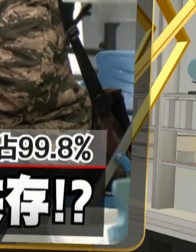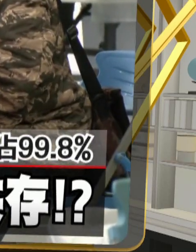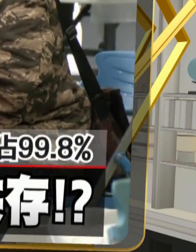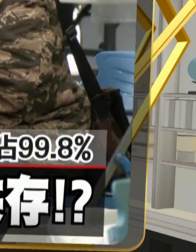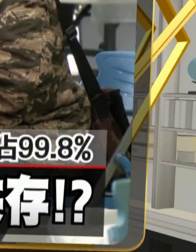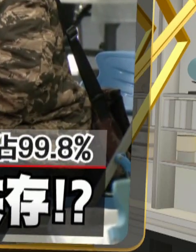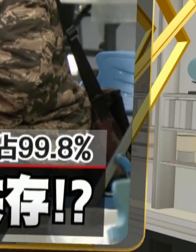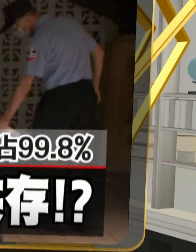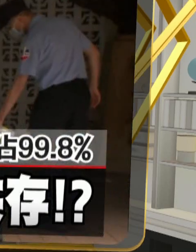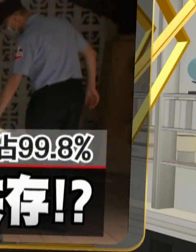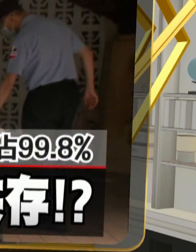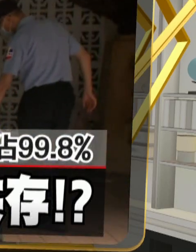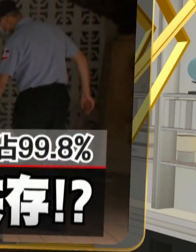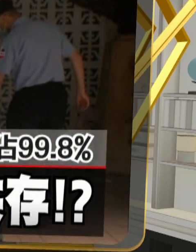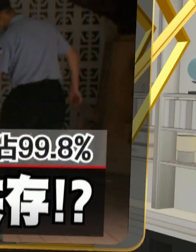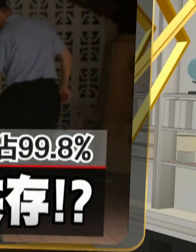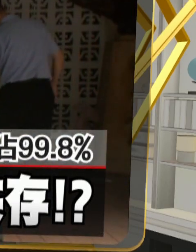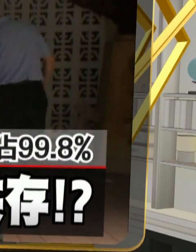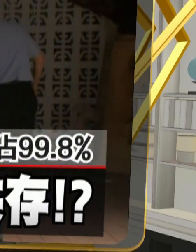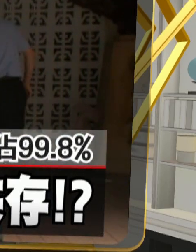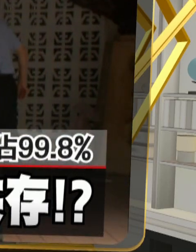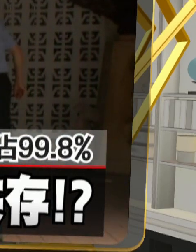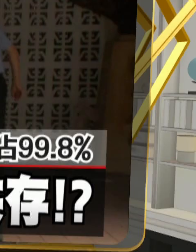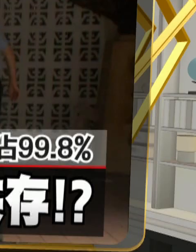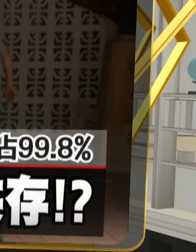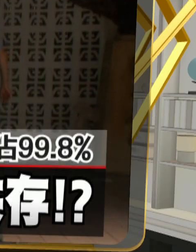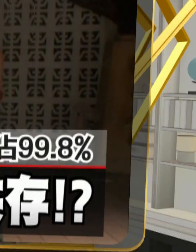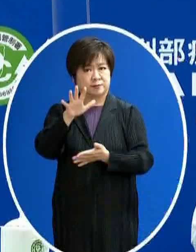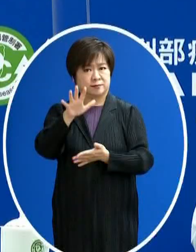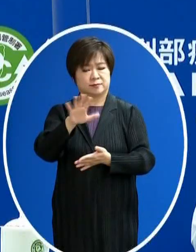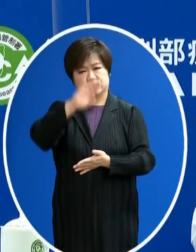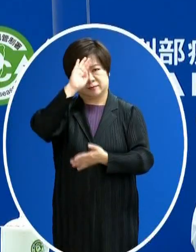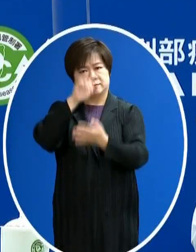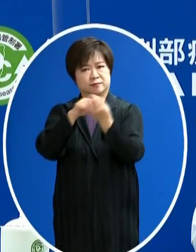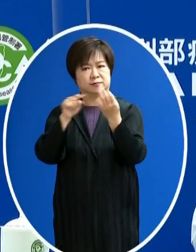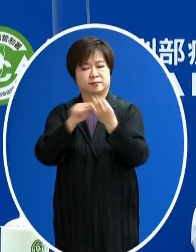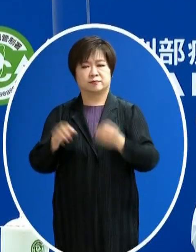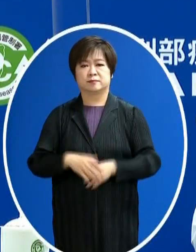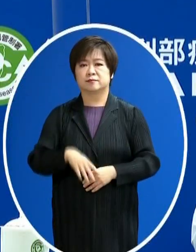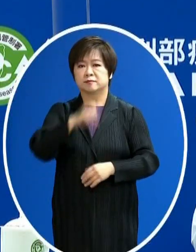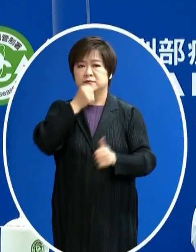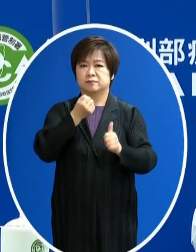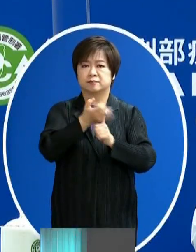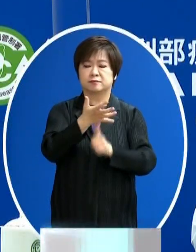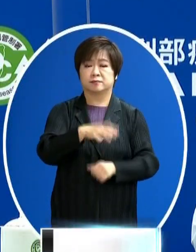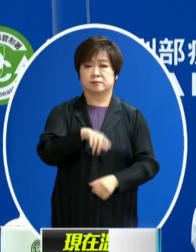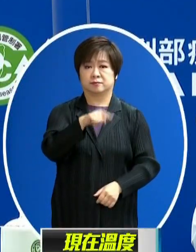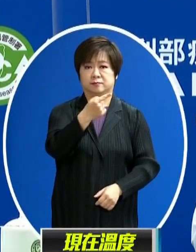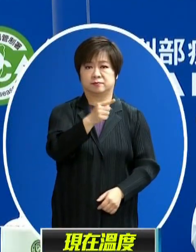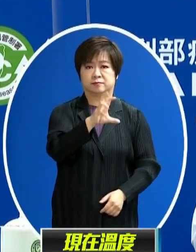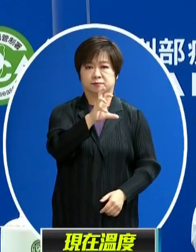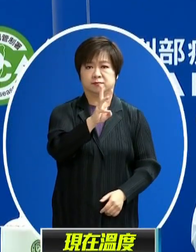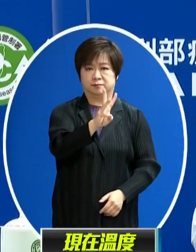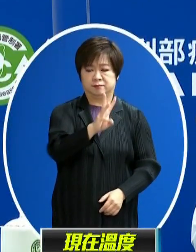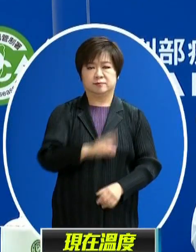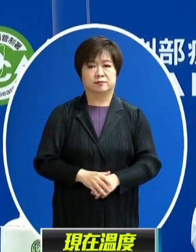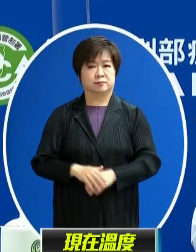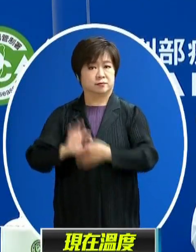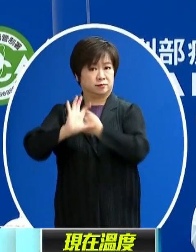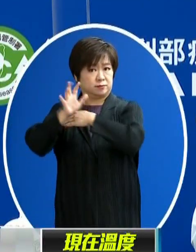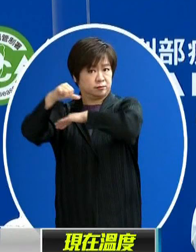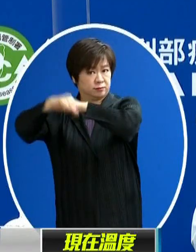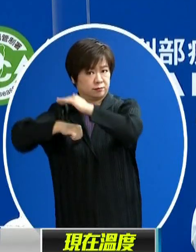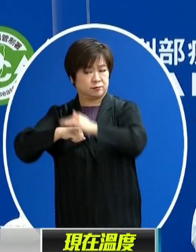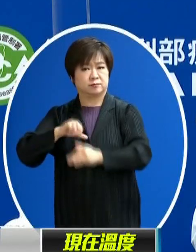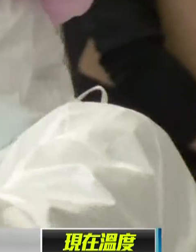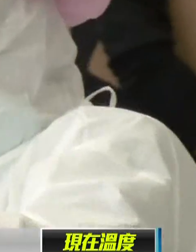症化。不过没有打疫苗的长辈呢，威胁还是相当大。 本土的病例有183名，境外移入